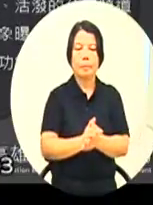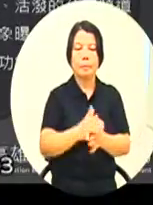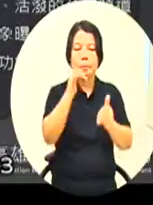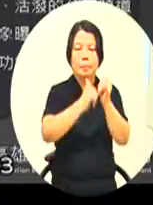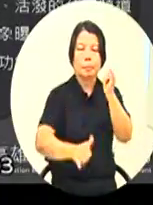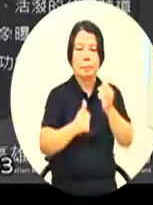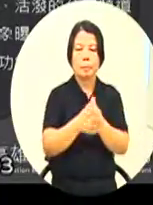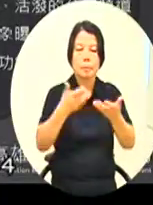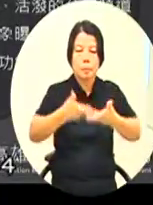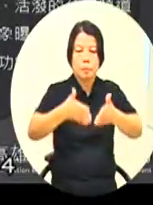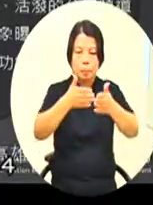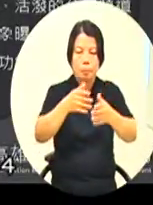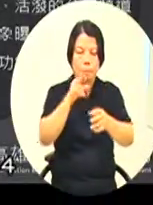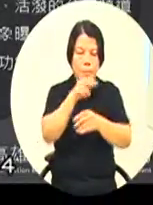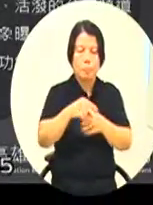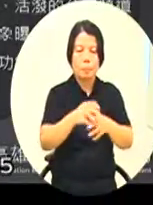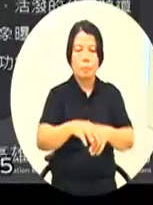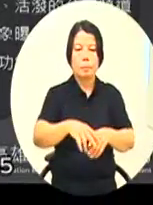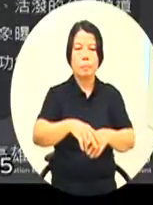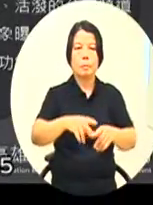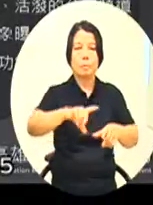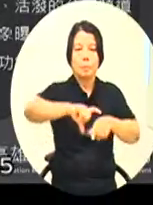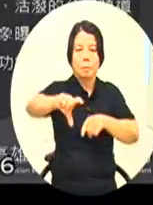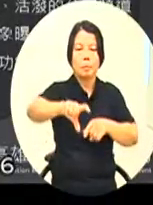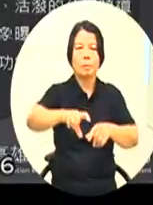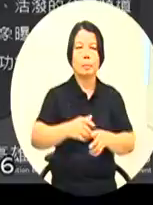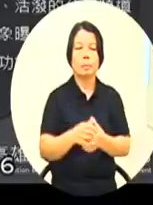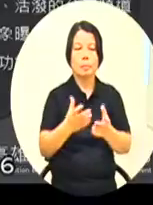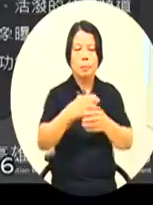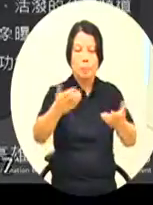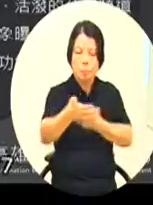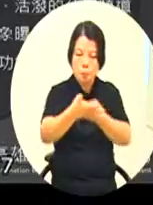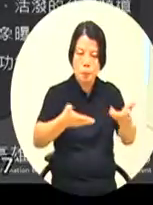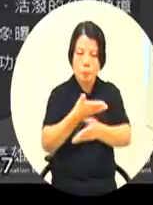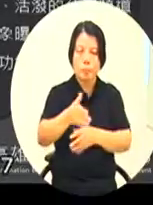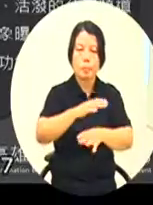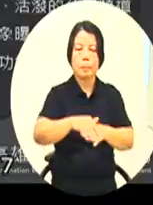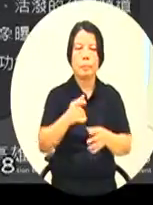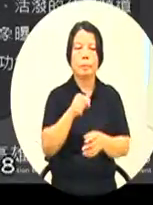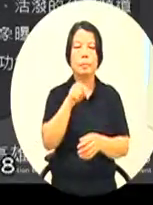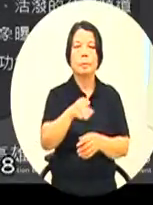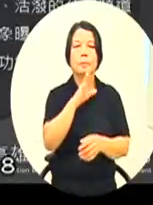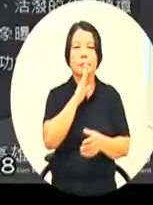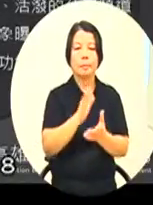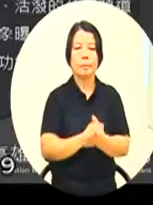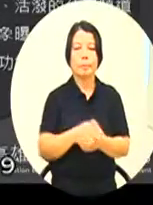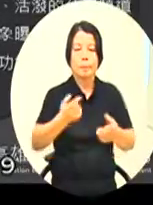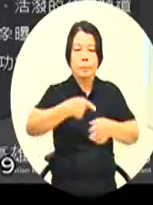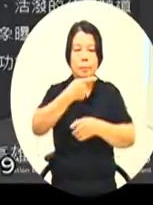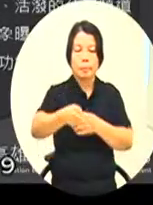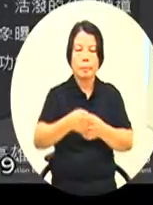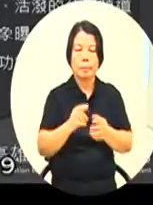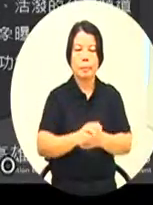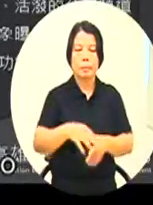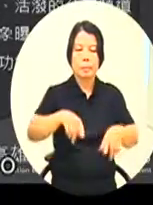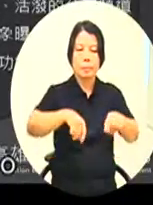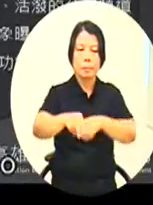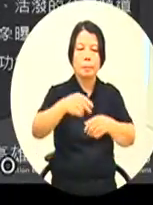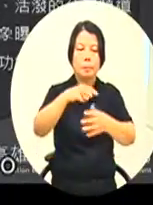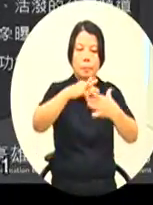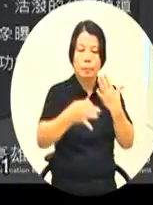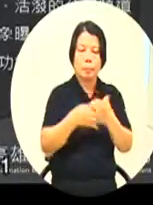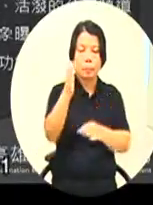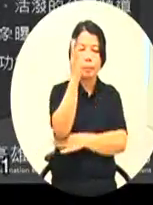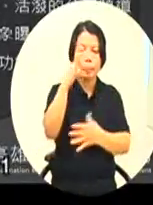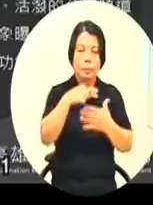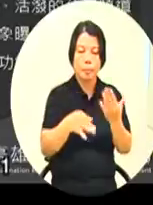着重的呢是双向乃至于多向的一个沟通，这也是我们在接下来不管是政策的形成、